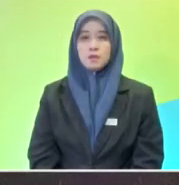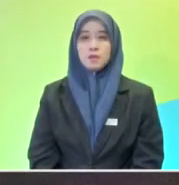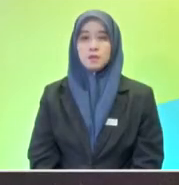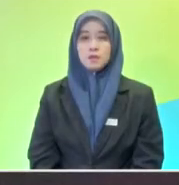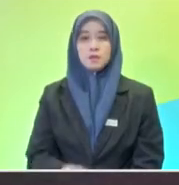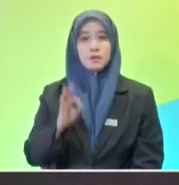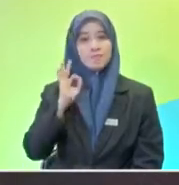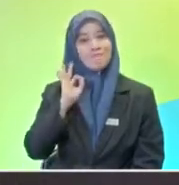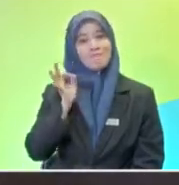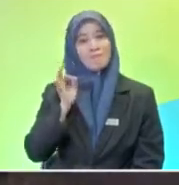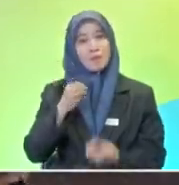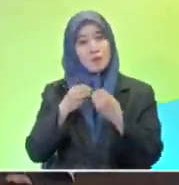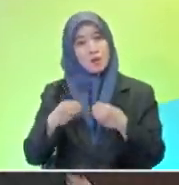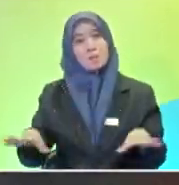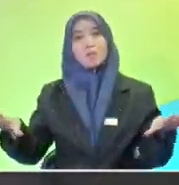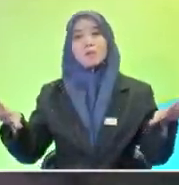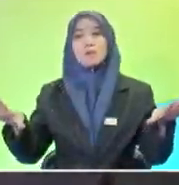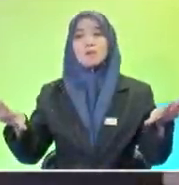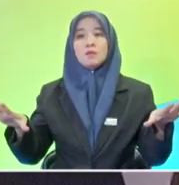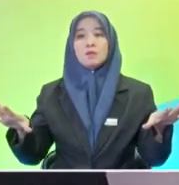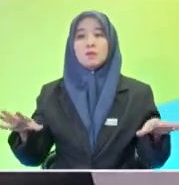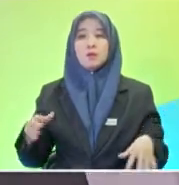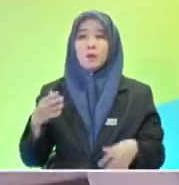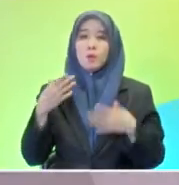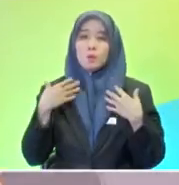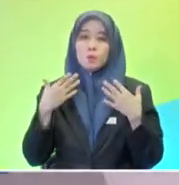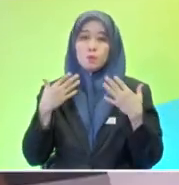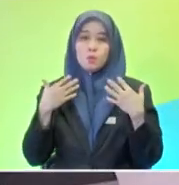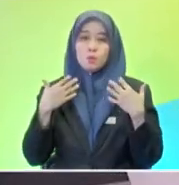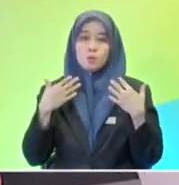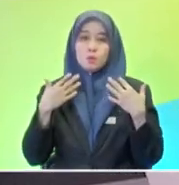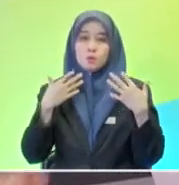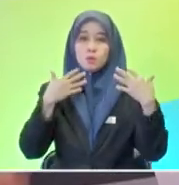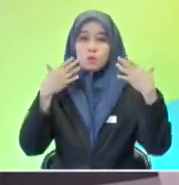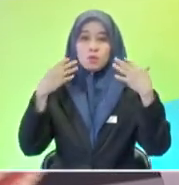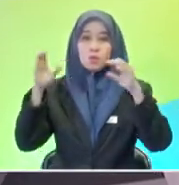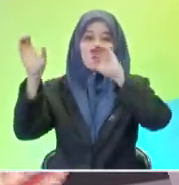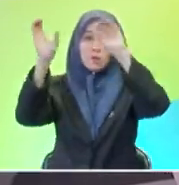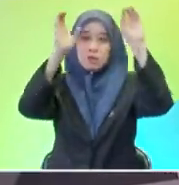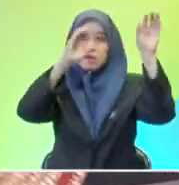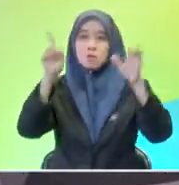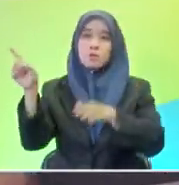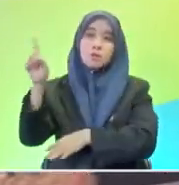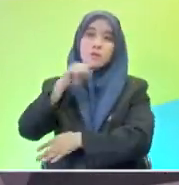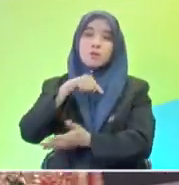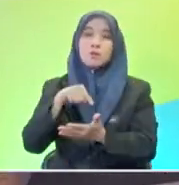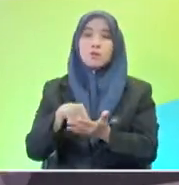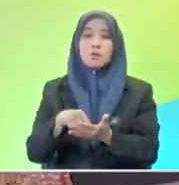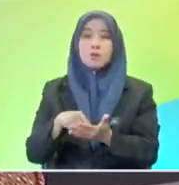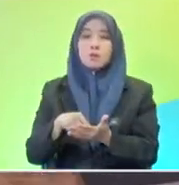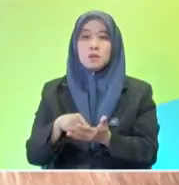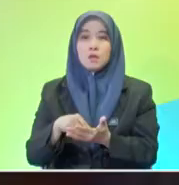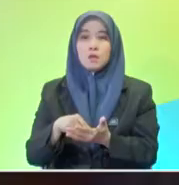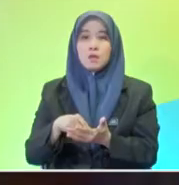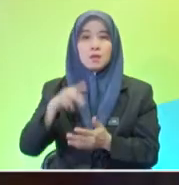Oke dah habis panasnya cuaca hari ini eh